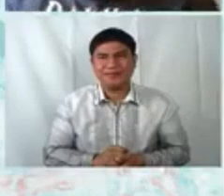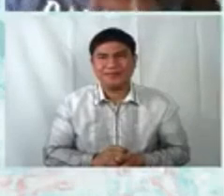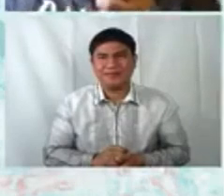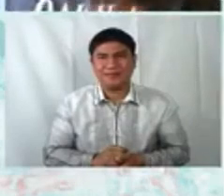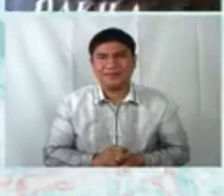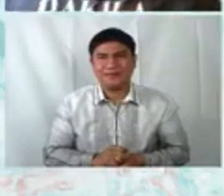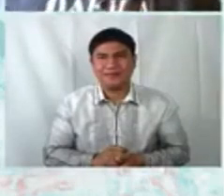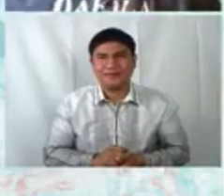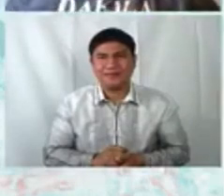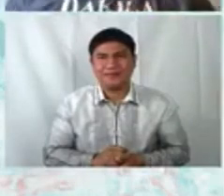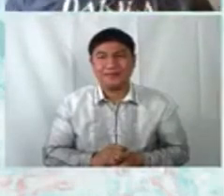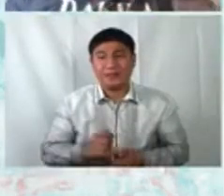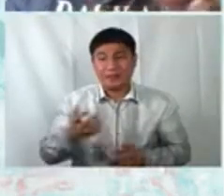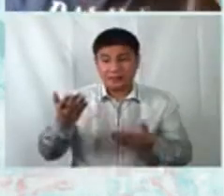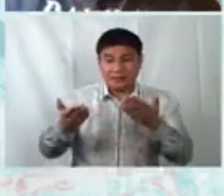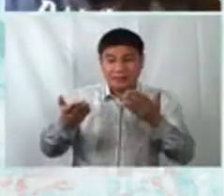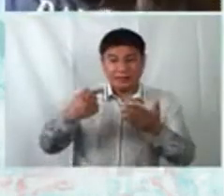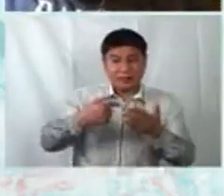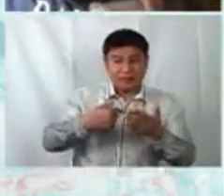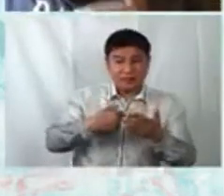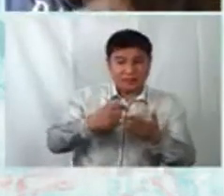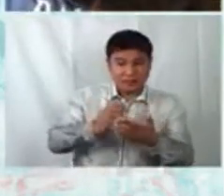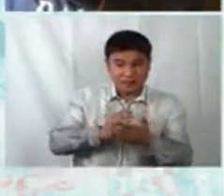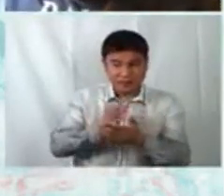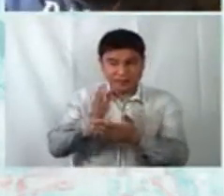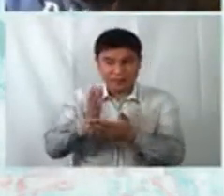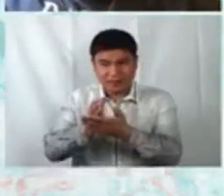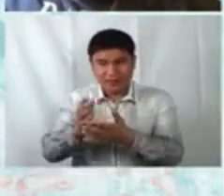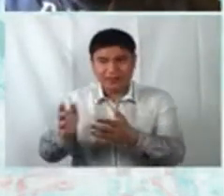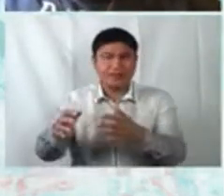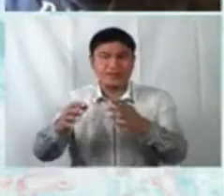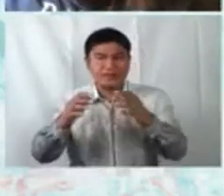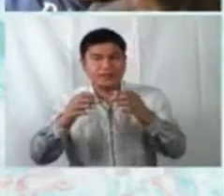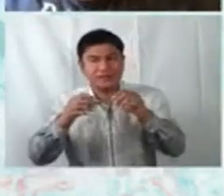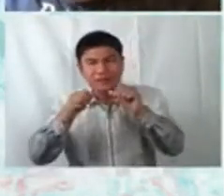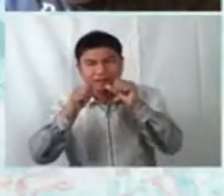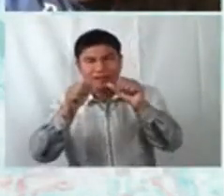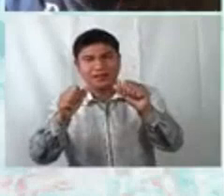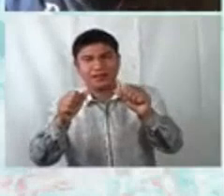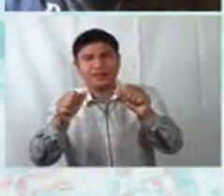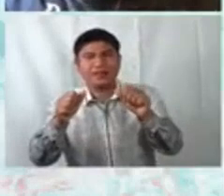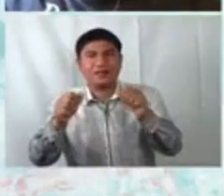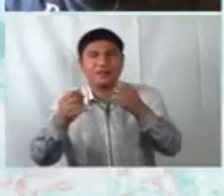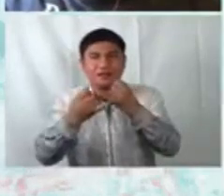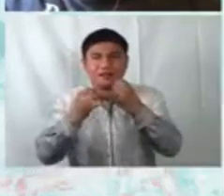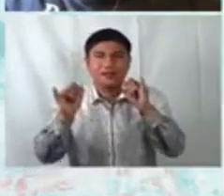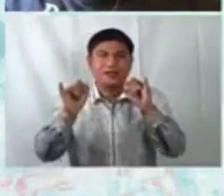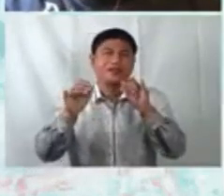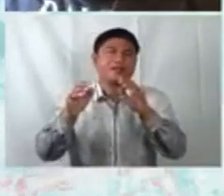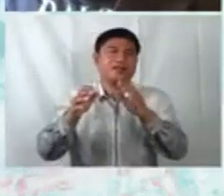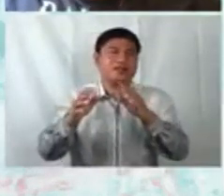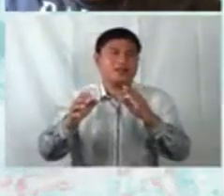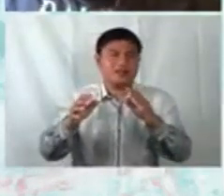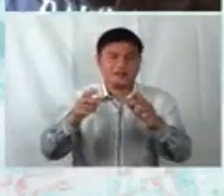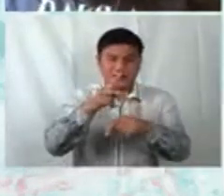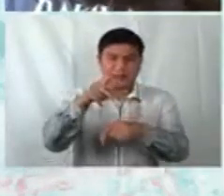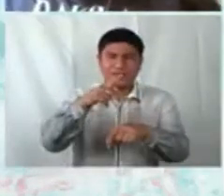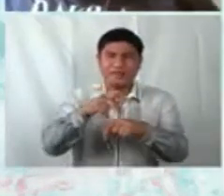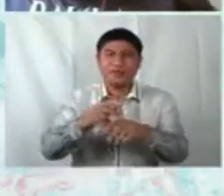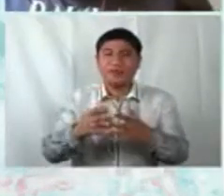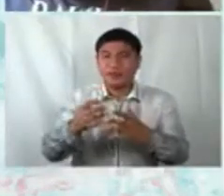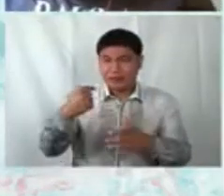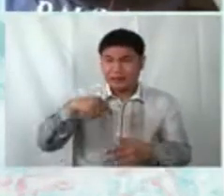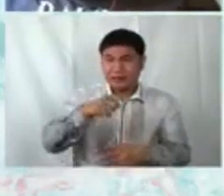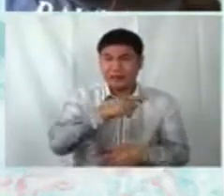Kung nauna lang ako, hindi ko sasabihin sa iyo na proklamahin mo ang independensya sapagkat hindi napakahalaga niya. Tayo ay